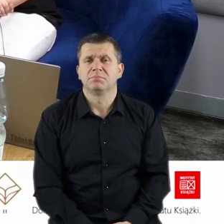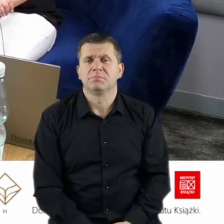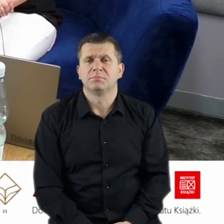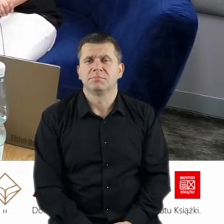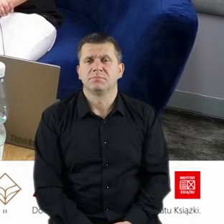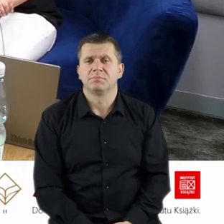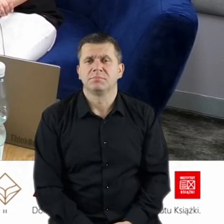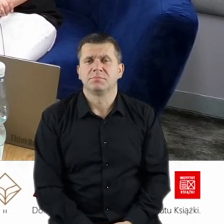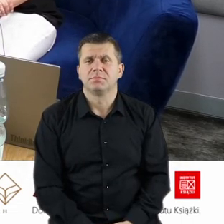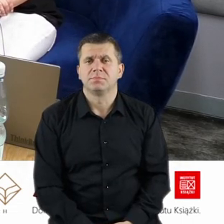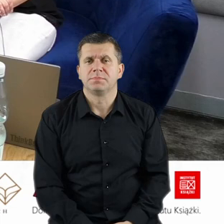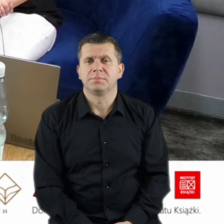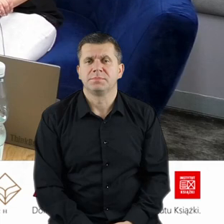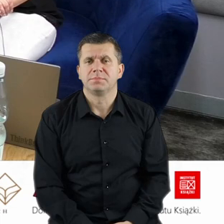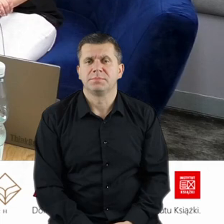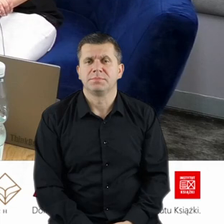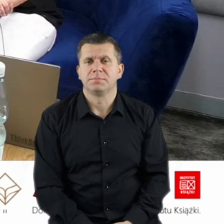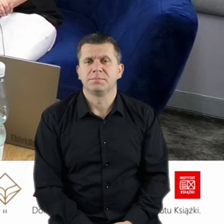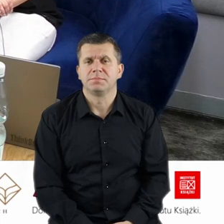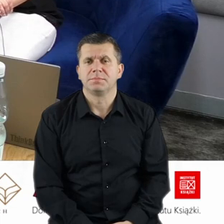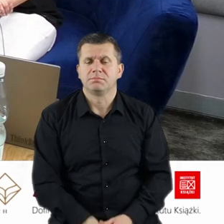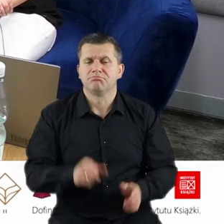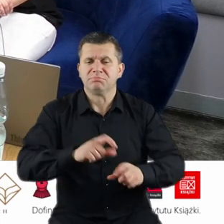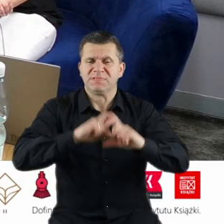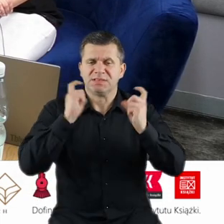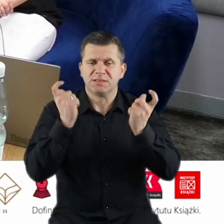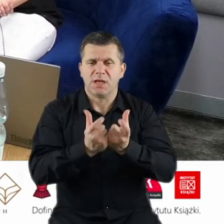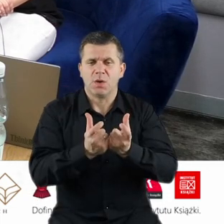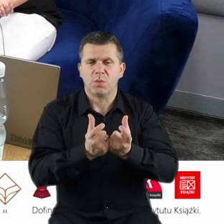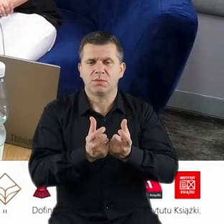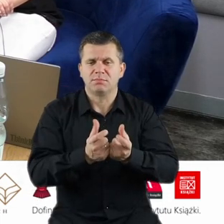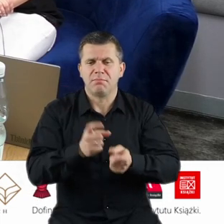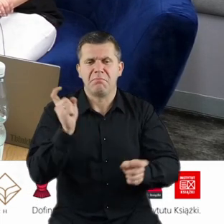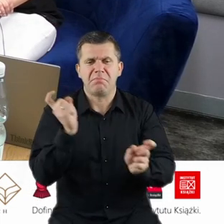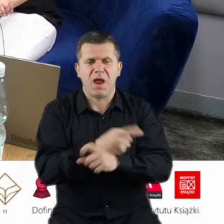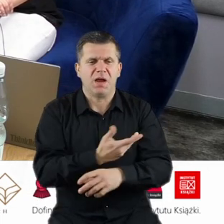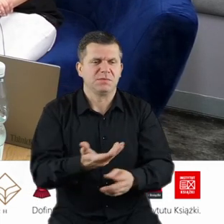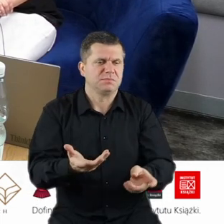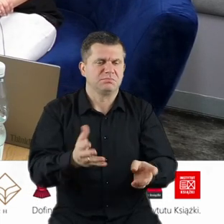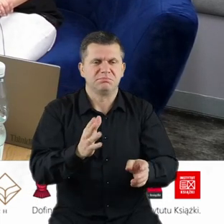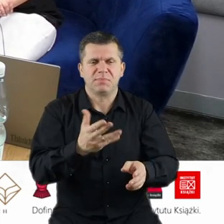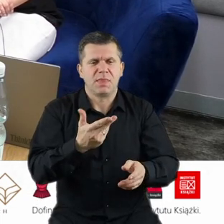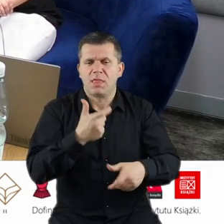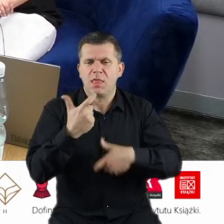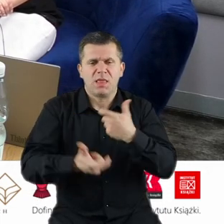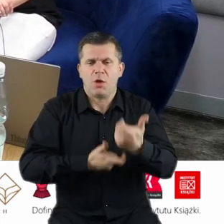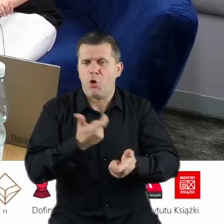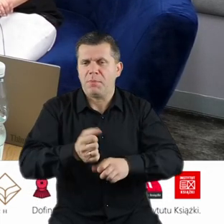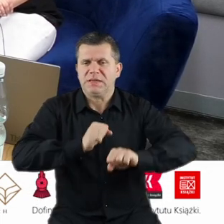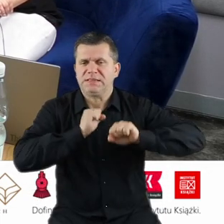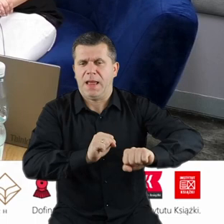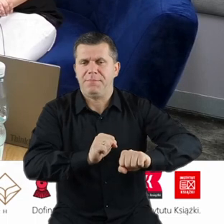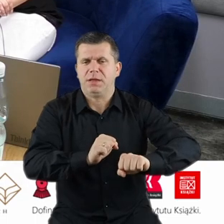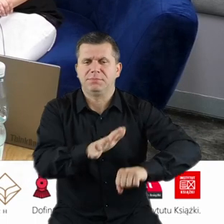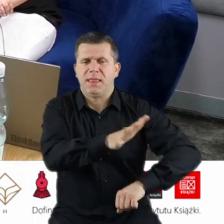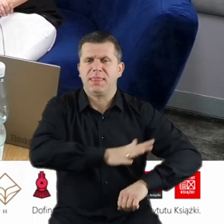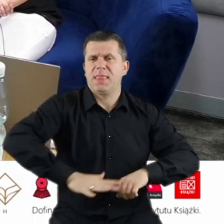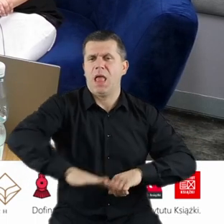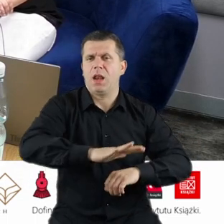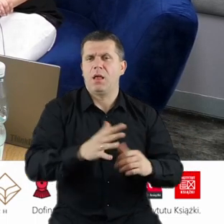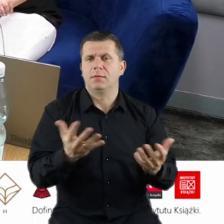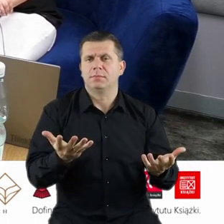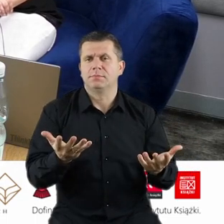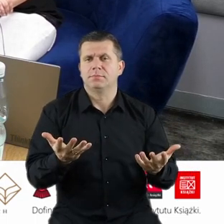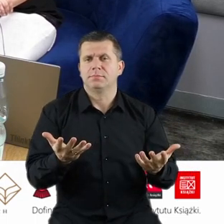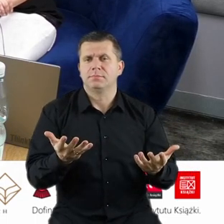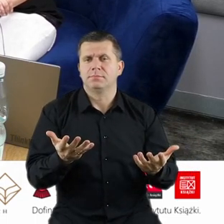Jednocześnie przy jakiejś takiej całkowitej niesprawności państwa w tym obszarze, żeby zabezpieczyć ten teren.